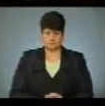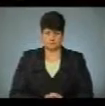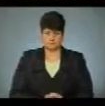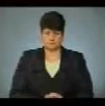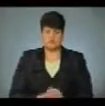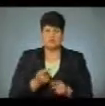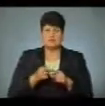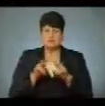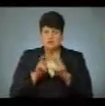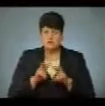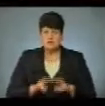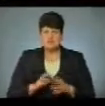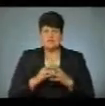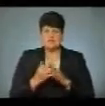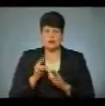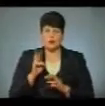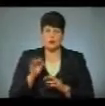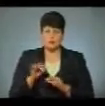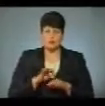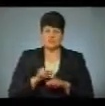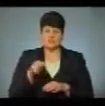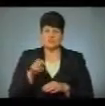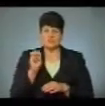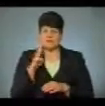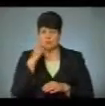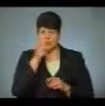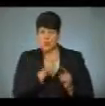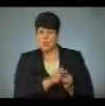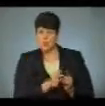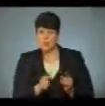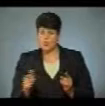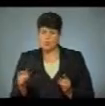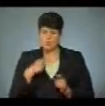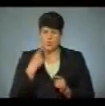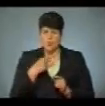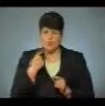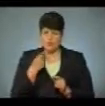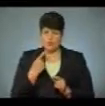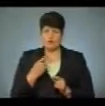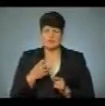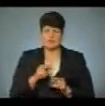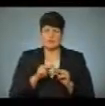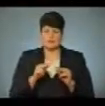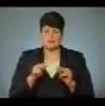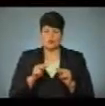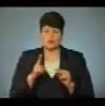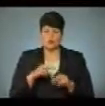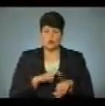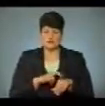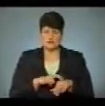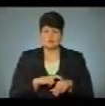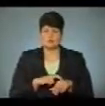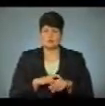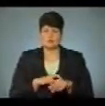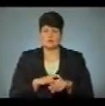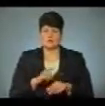Археологічні дослідження в селі Кордишів проводять з 2013 року, розповідає доцент кафедри археології педуніверситету Володимир Кіцак.